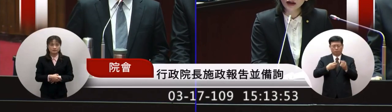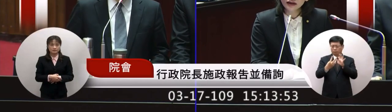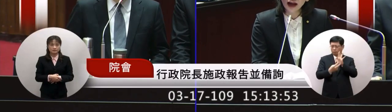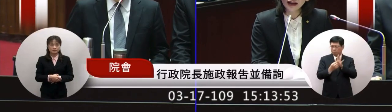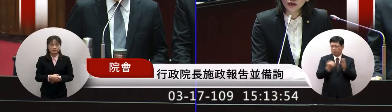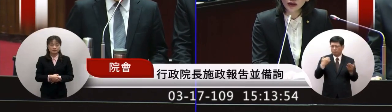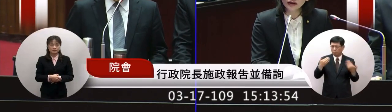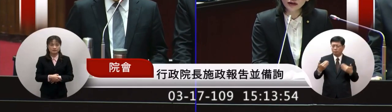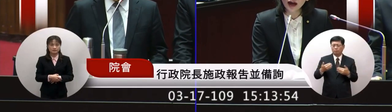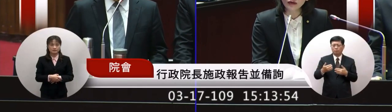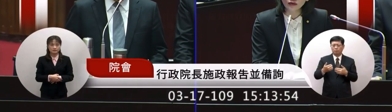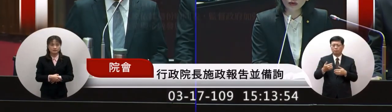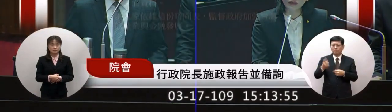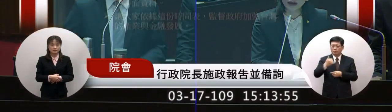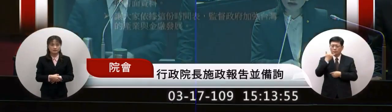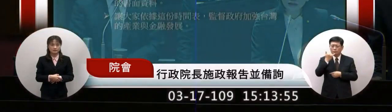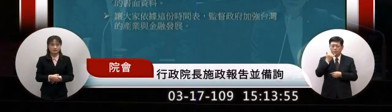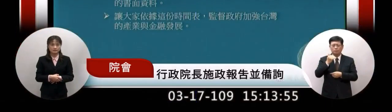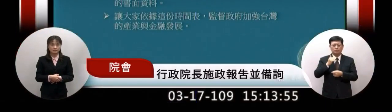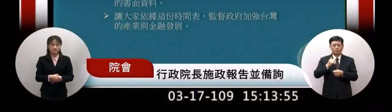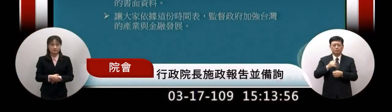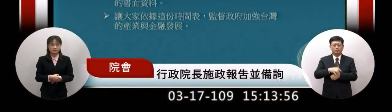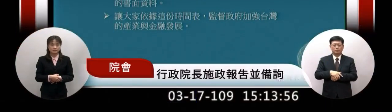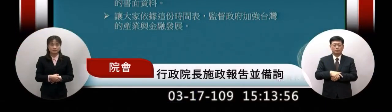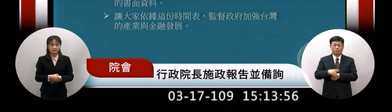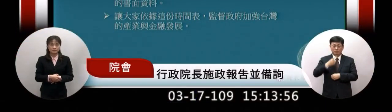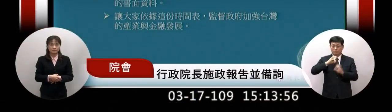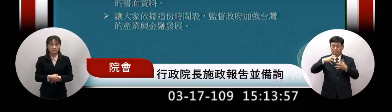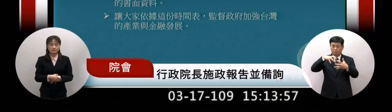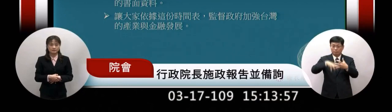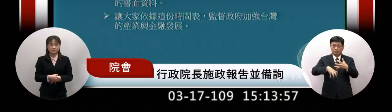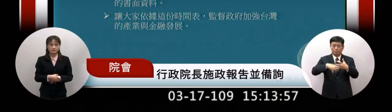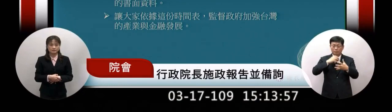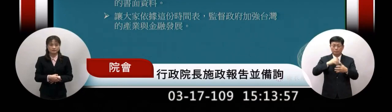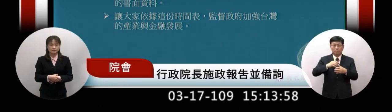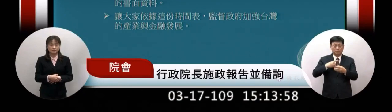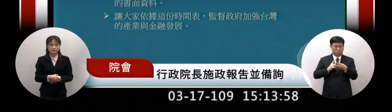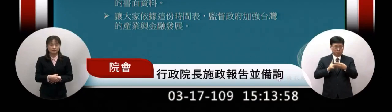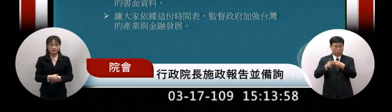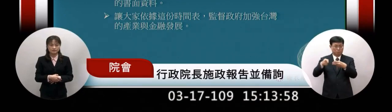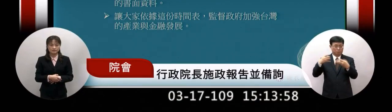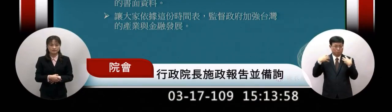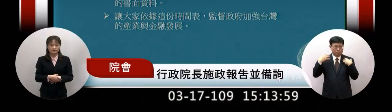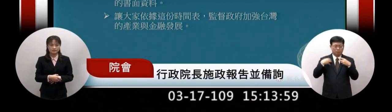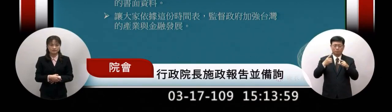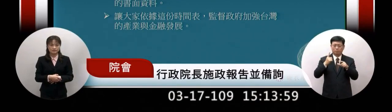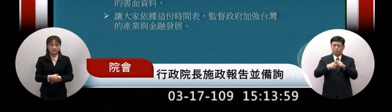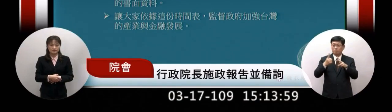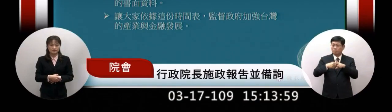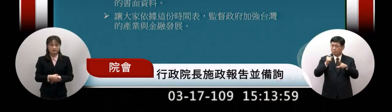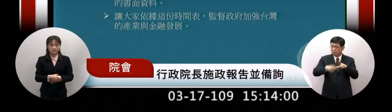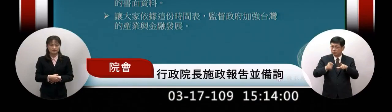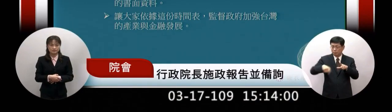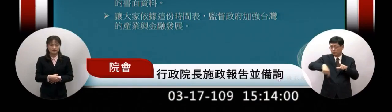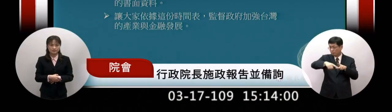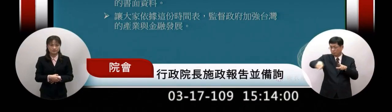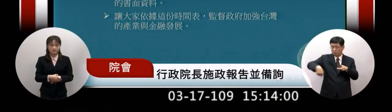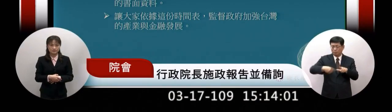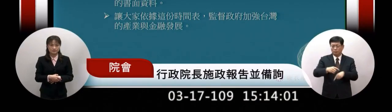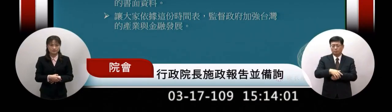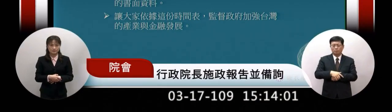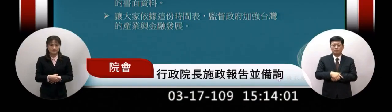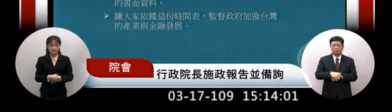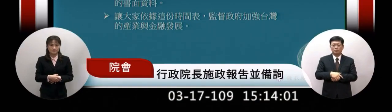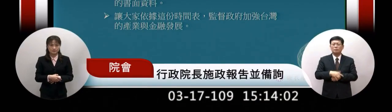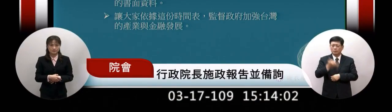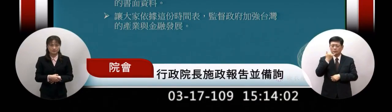范，才会让我们国内哦大主要的中小企业为主的这些中小企